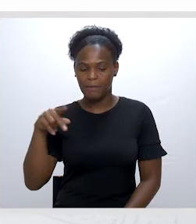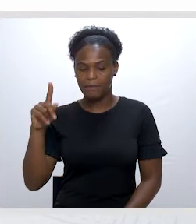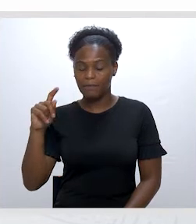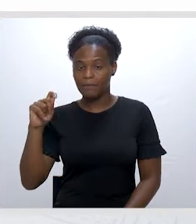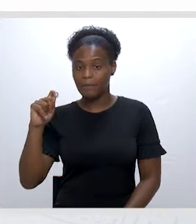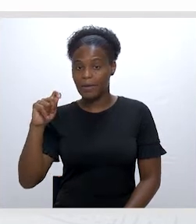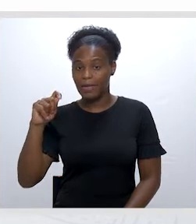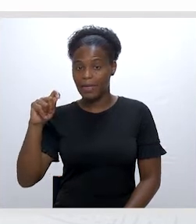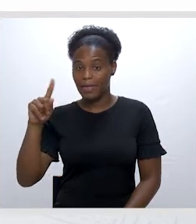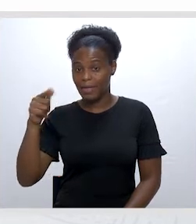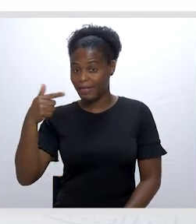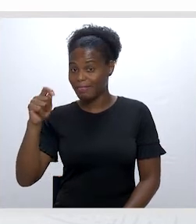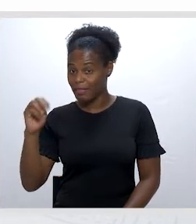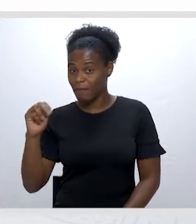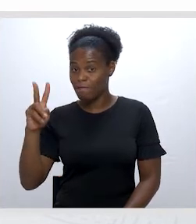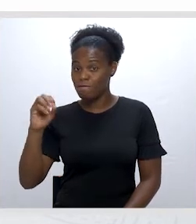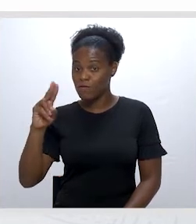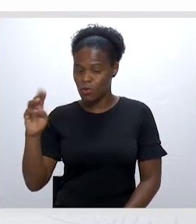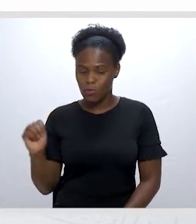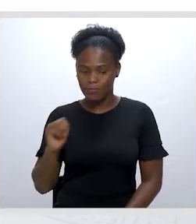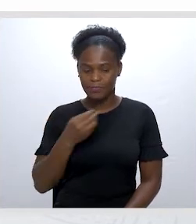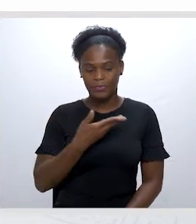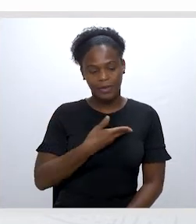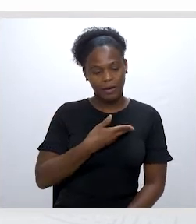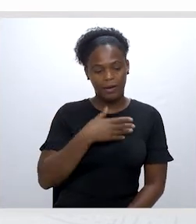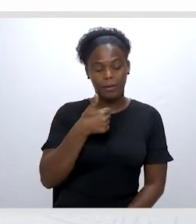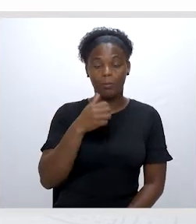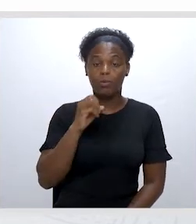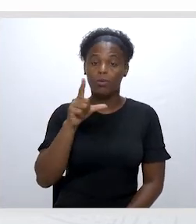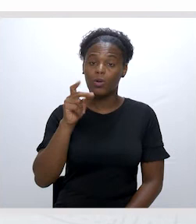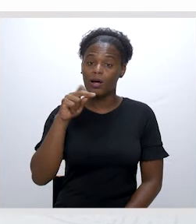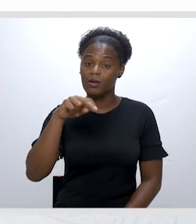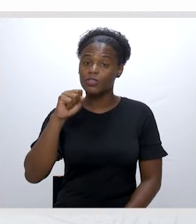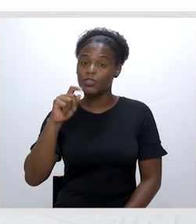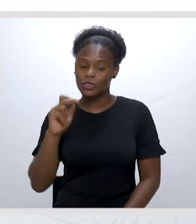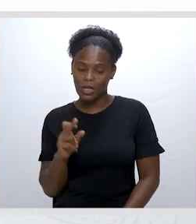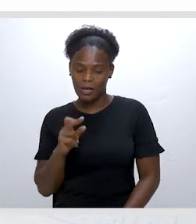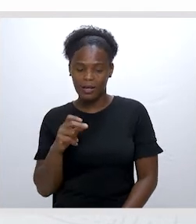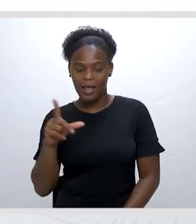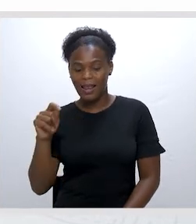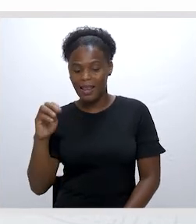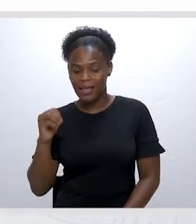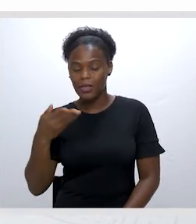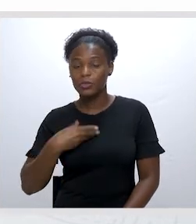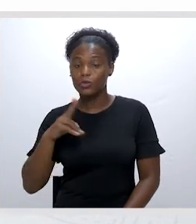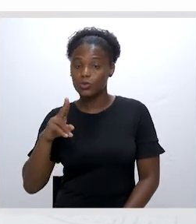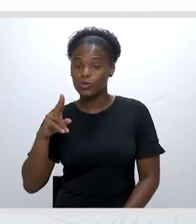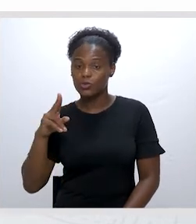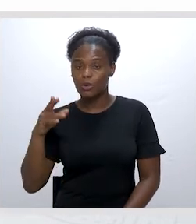êtes-vous. D, boulangère, lait, du,